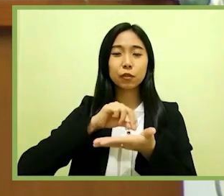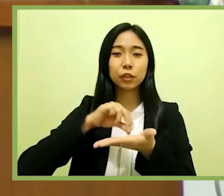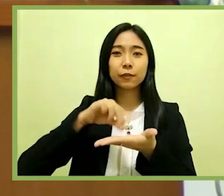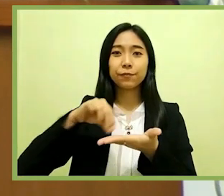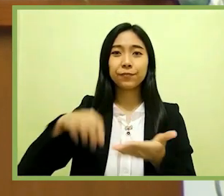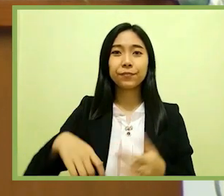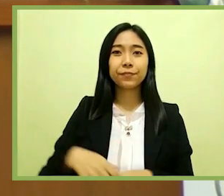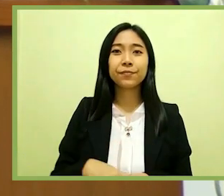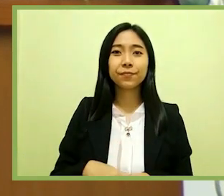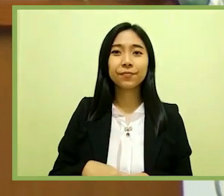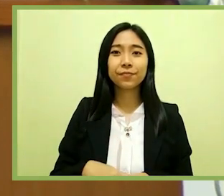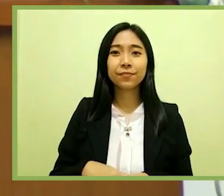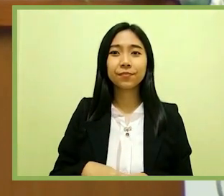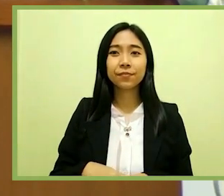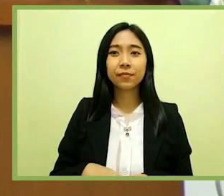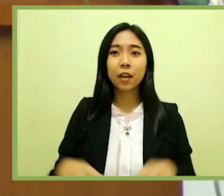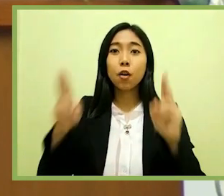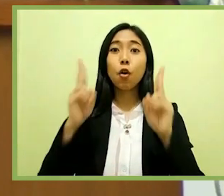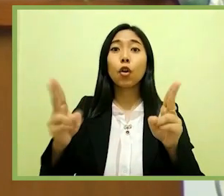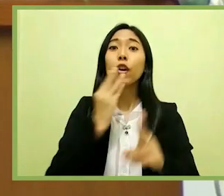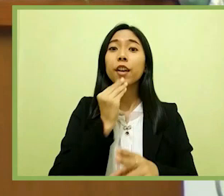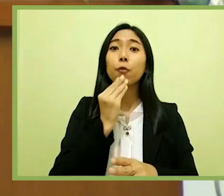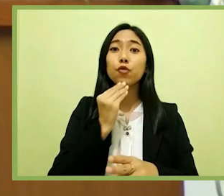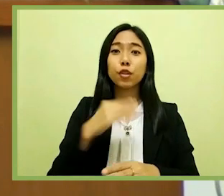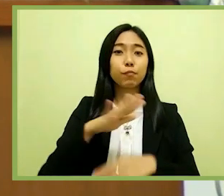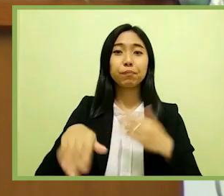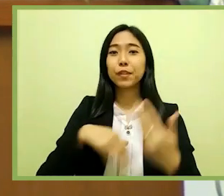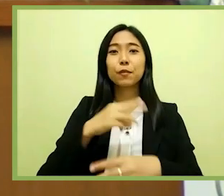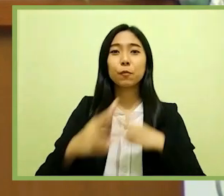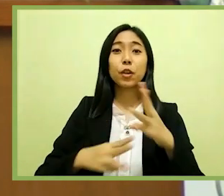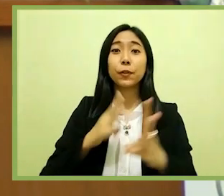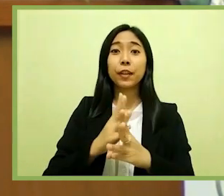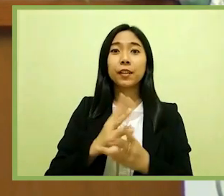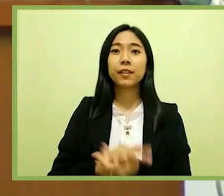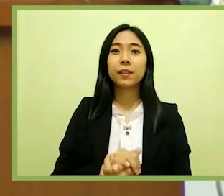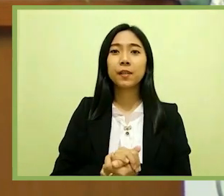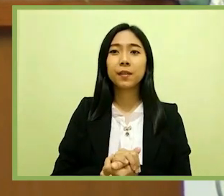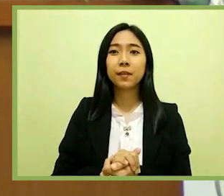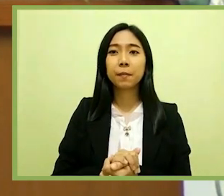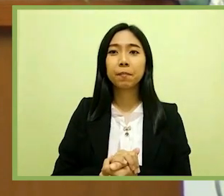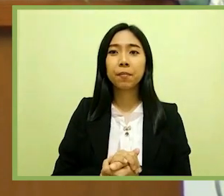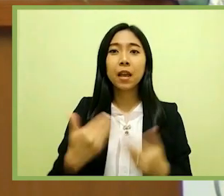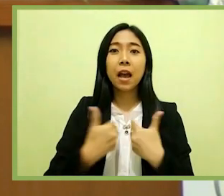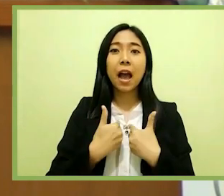itu, orang-orang Yahudi dari berbagai penjuru berada di Yerusalem untuk